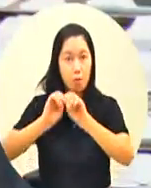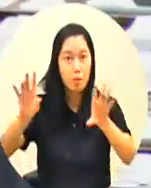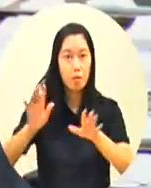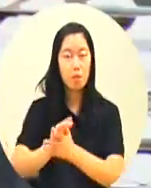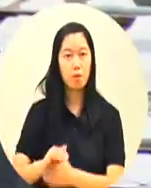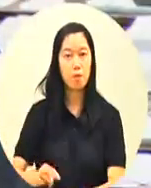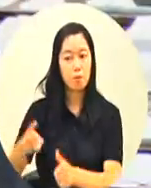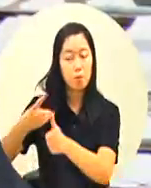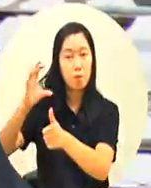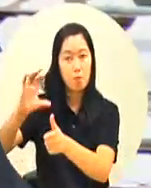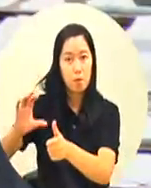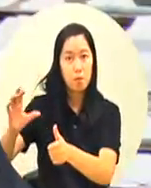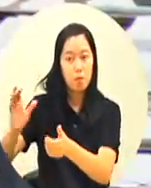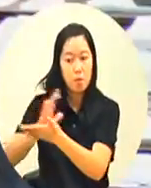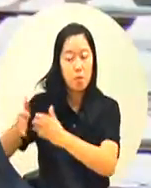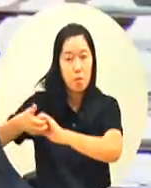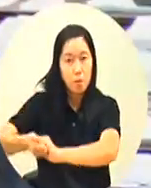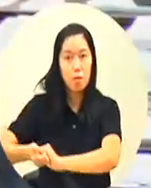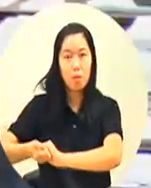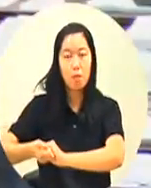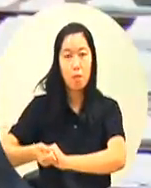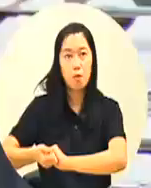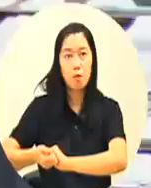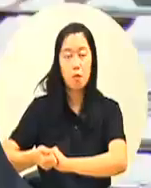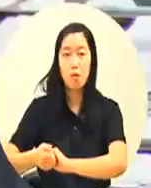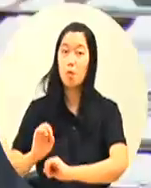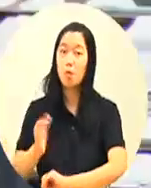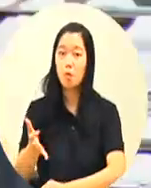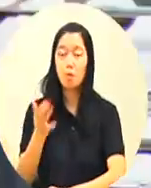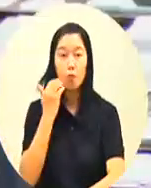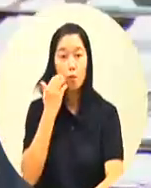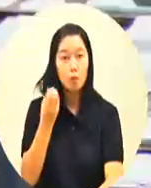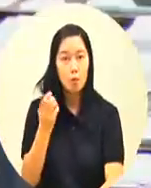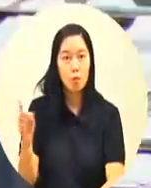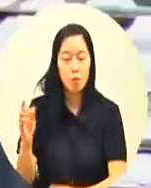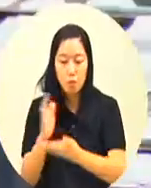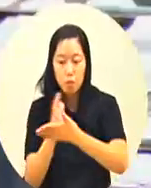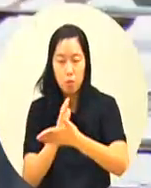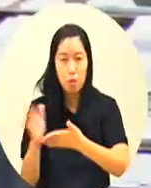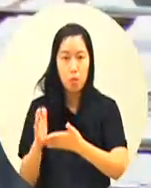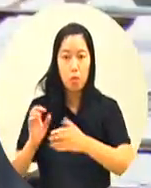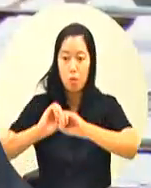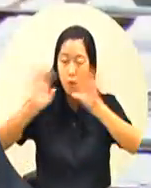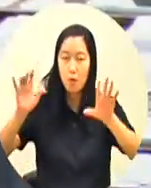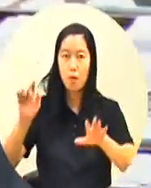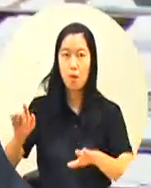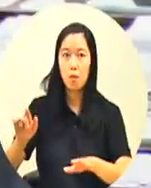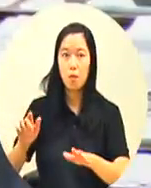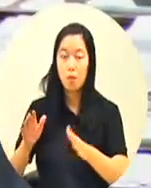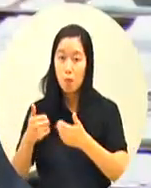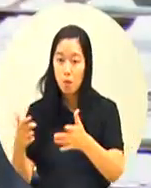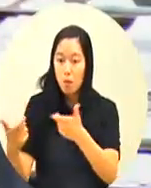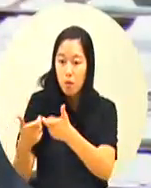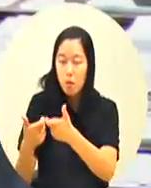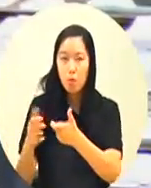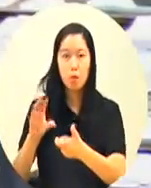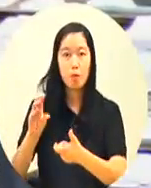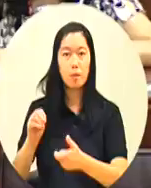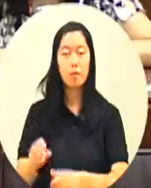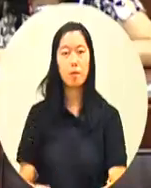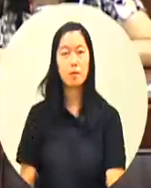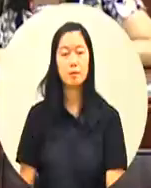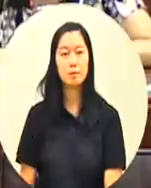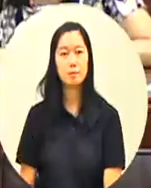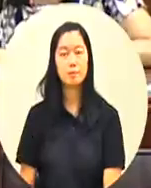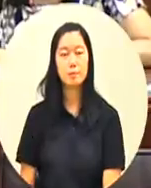能也 要去特别注意这个，不然的话这个测出来的东西是不是、是符合。 好，我跟议员